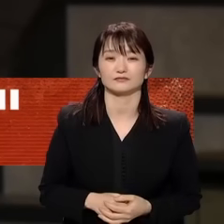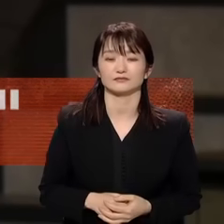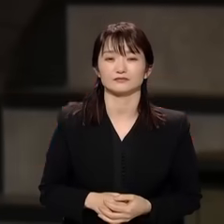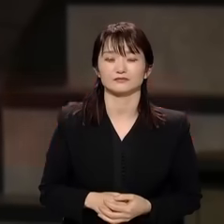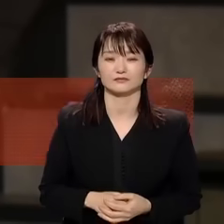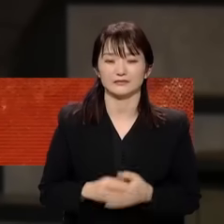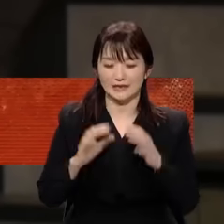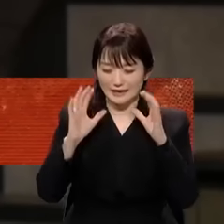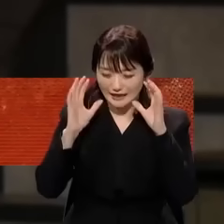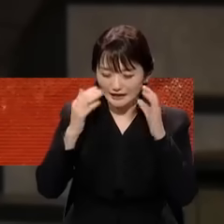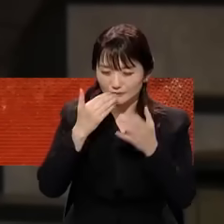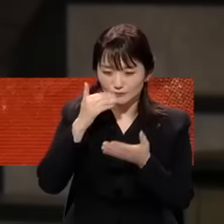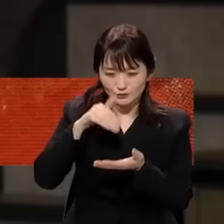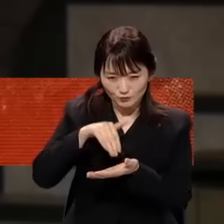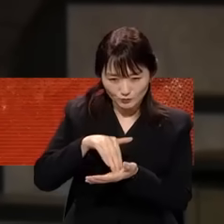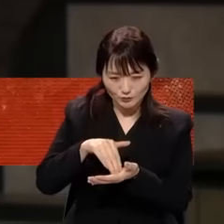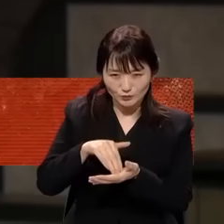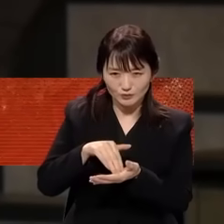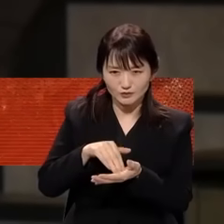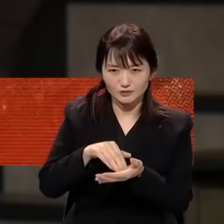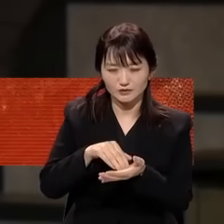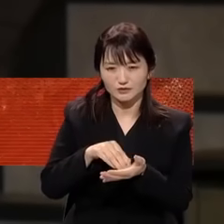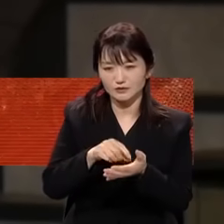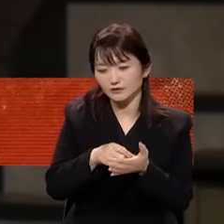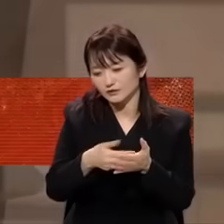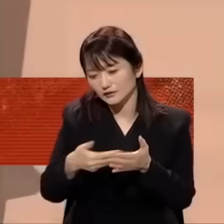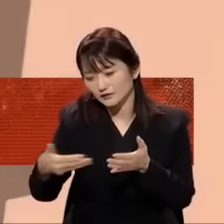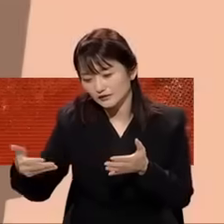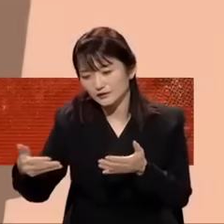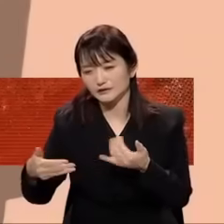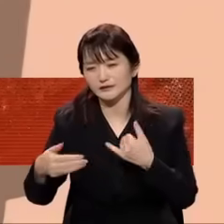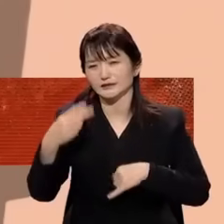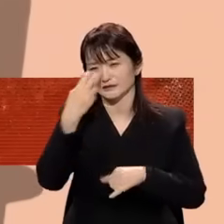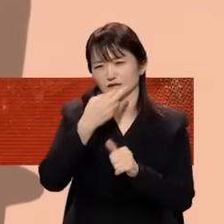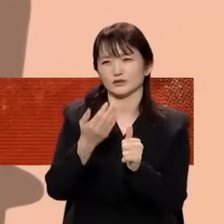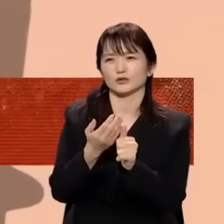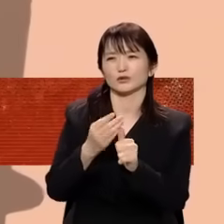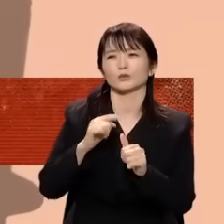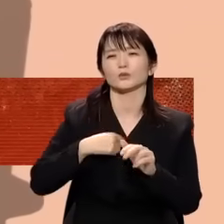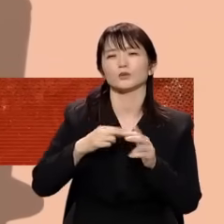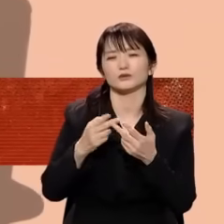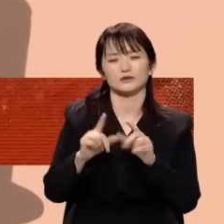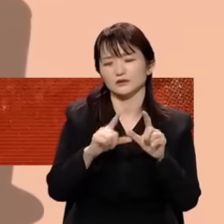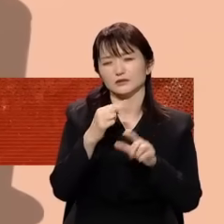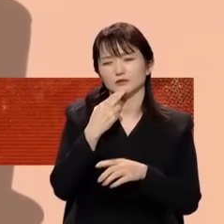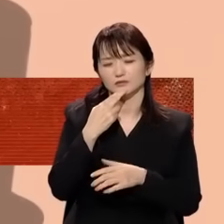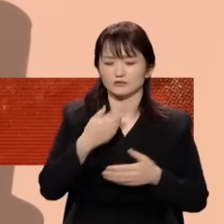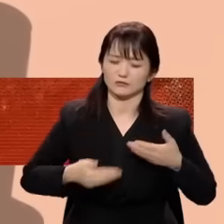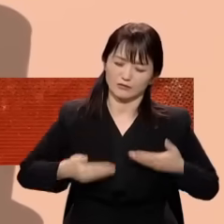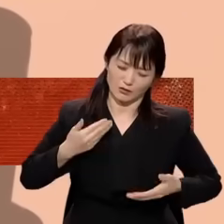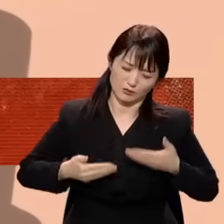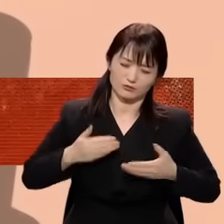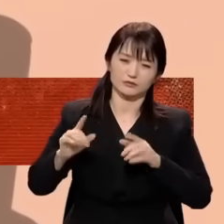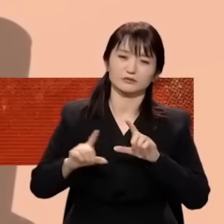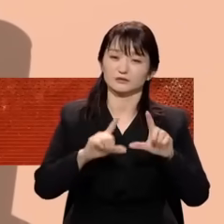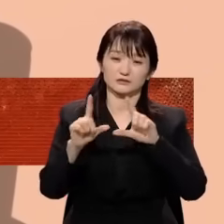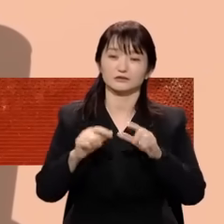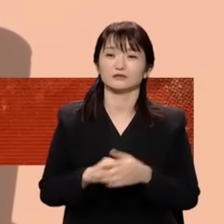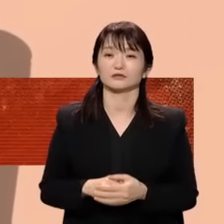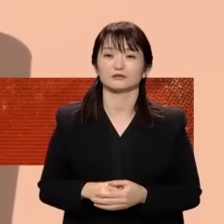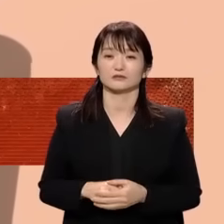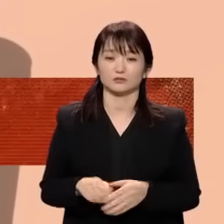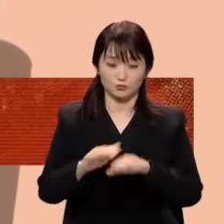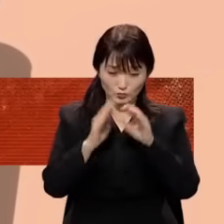키우느라고이 본인 생활이 하나도 없이 아주 바쁘게 지내고 있다라고 합니다 뭐 그야 뭐 모든 엄마들이 다